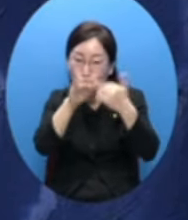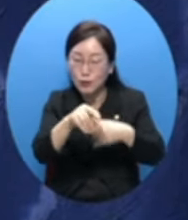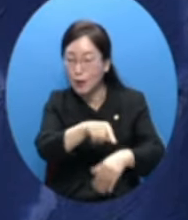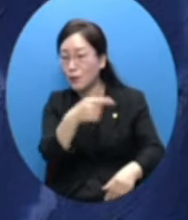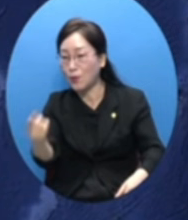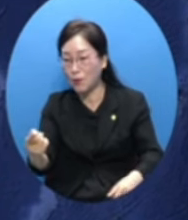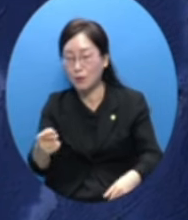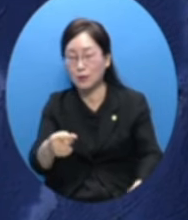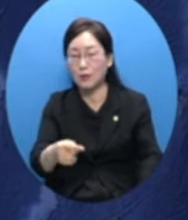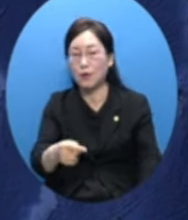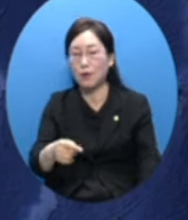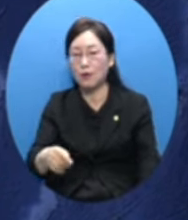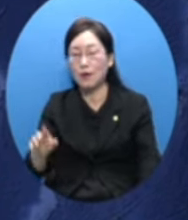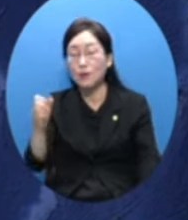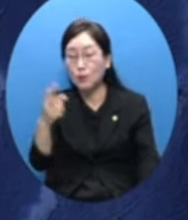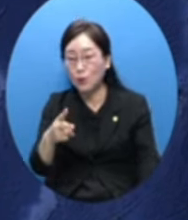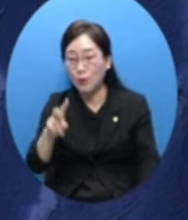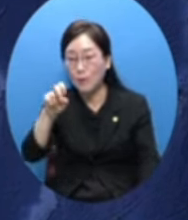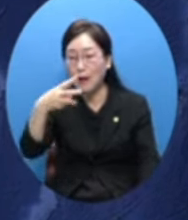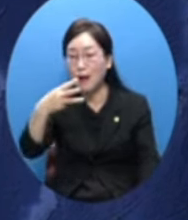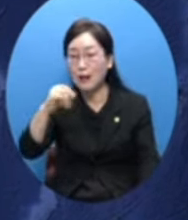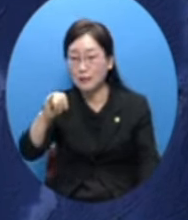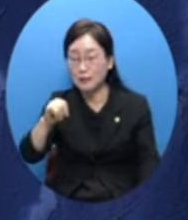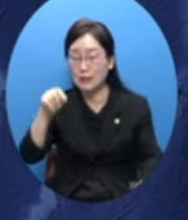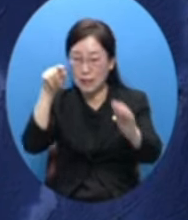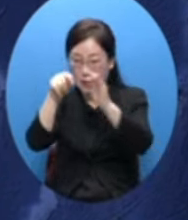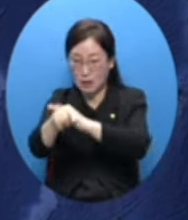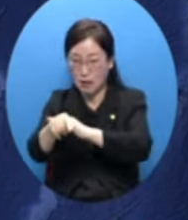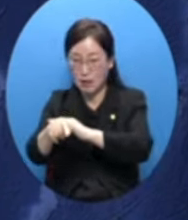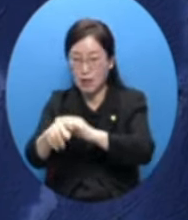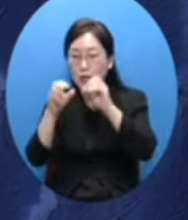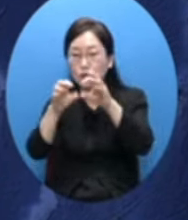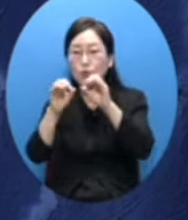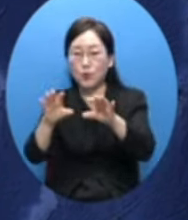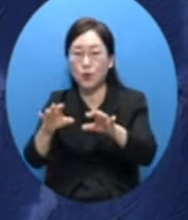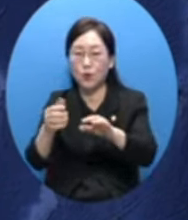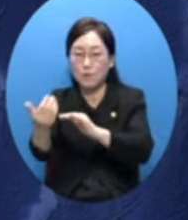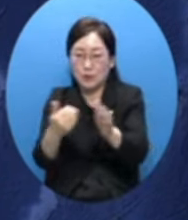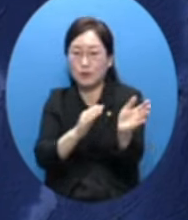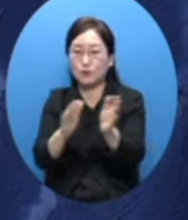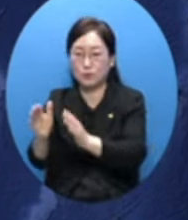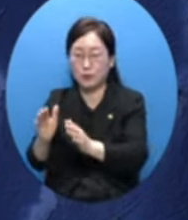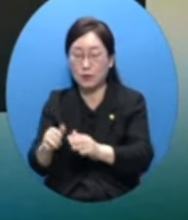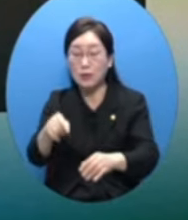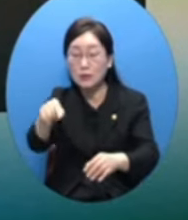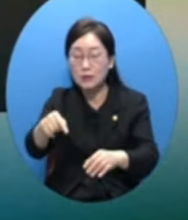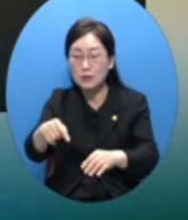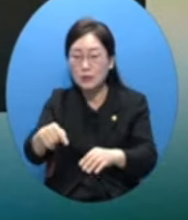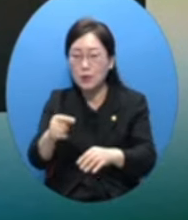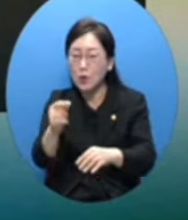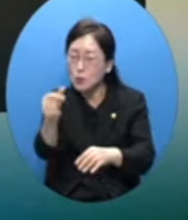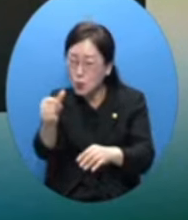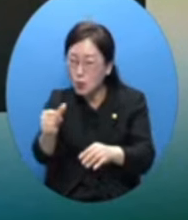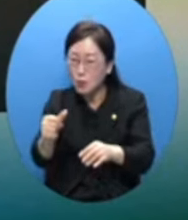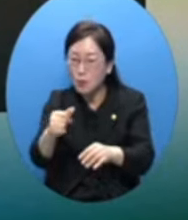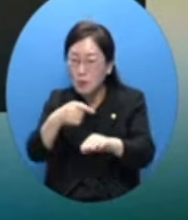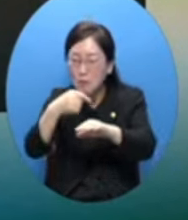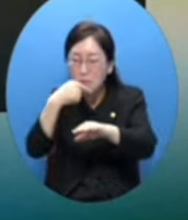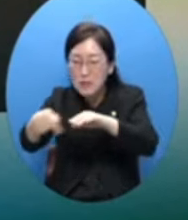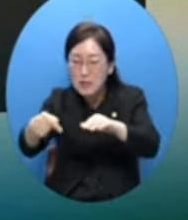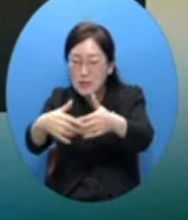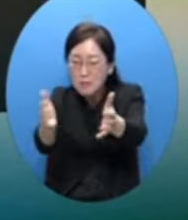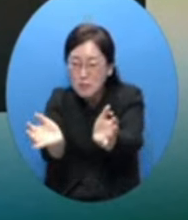준비를 합니다. 말리에서 권선교가 성겼던 사람들은 소수민족이었던 보조족인데